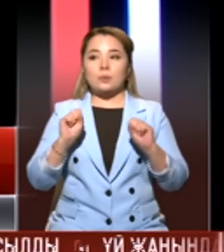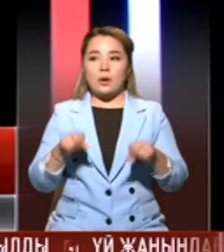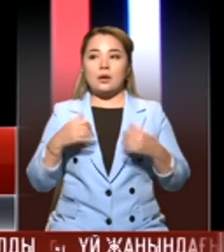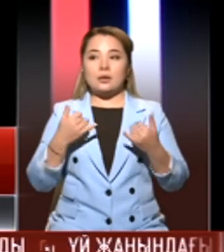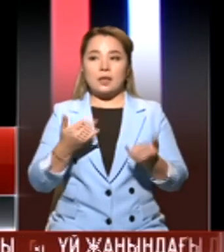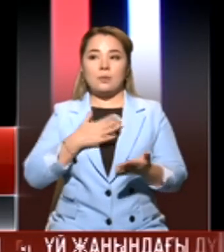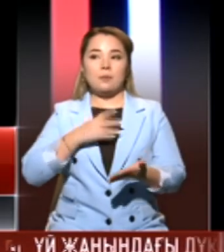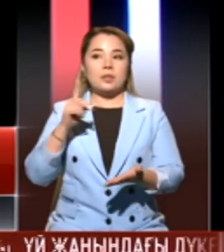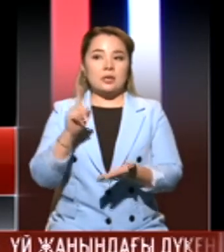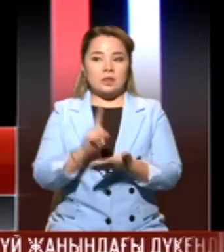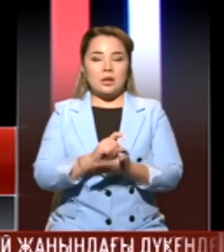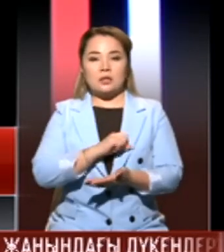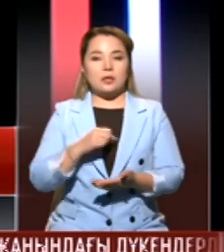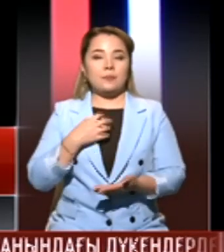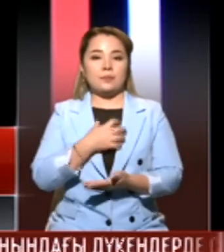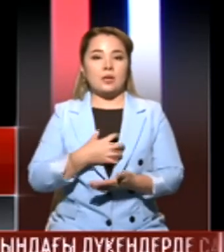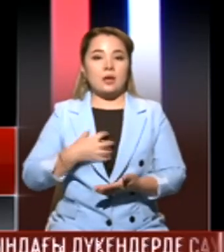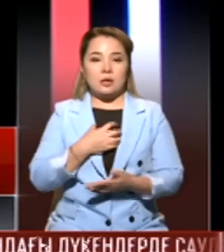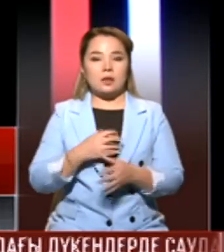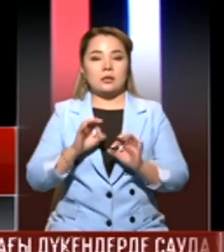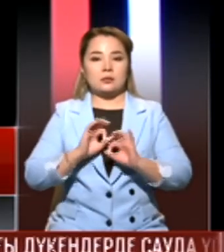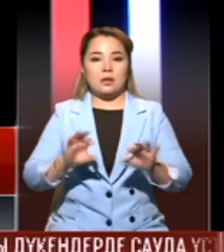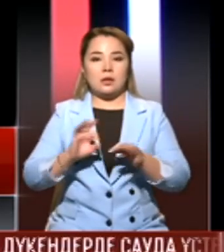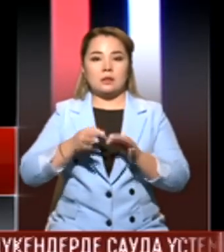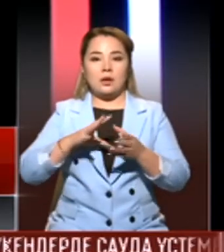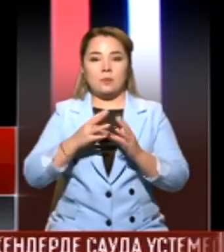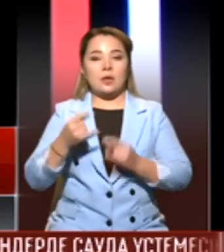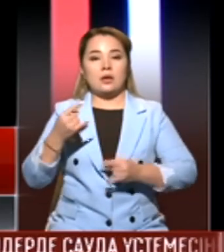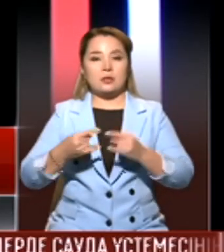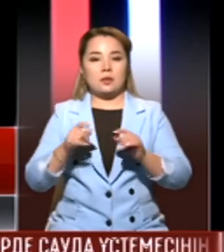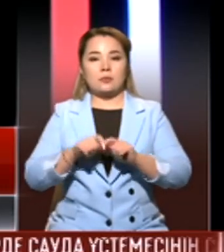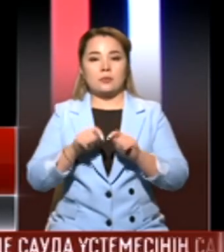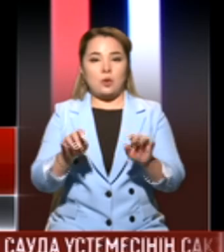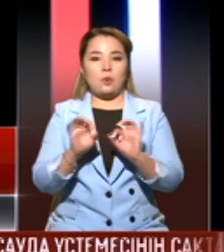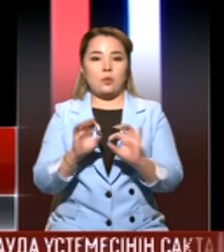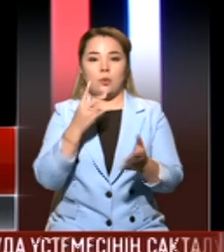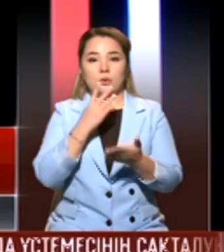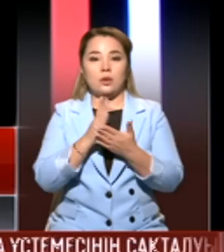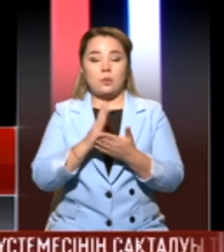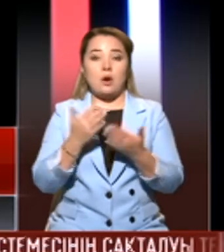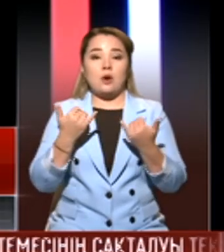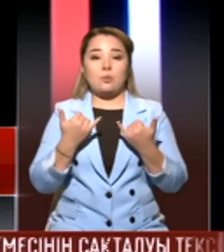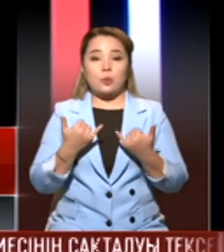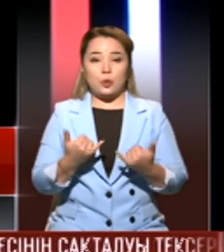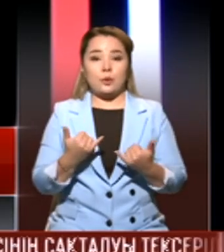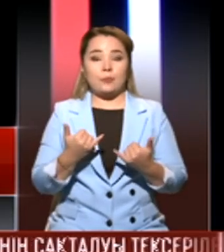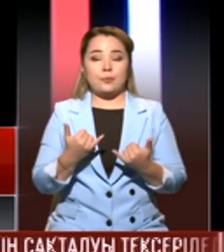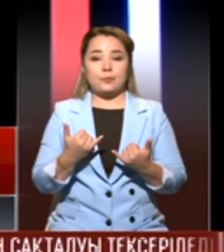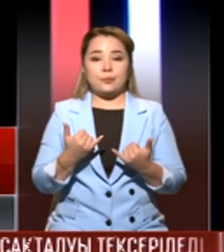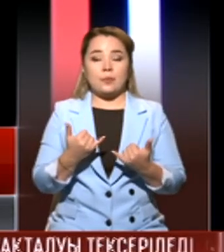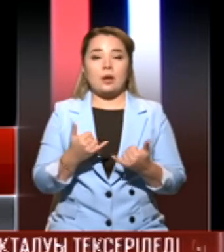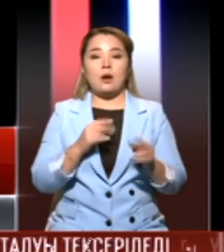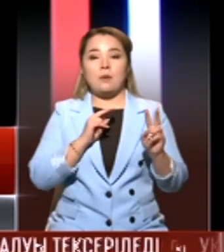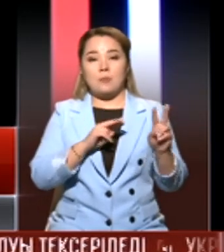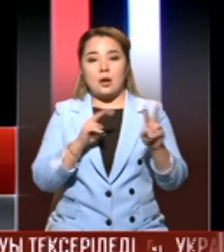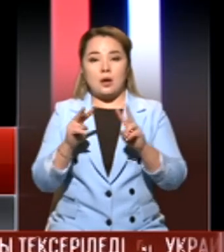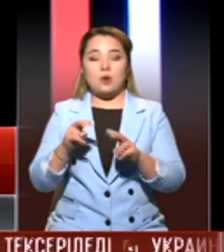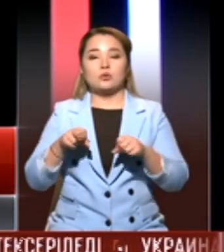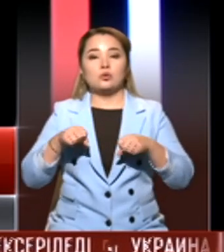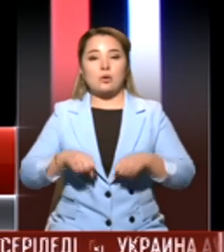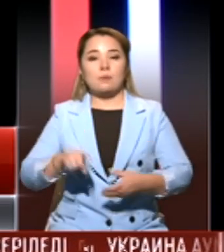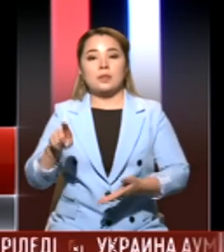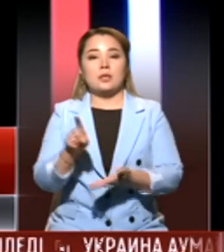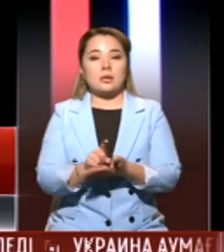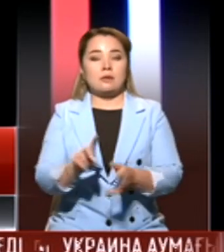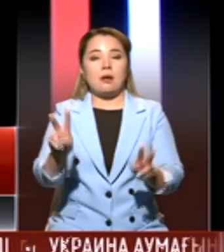жіберіңіздер. Біз міндетті түрде ең өзекті деген маңызды дегендерін эфир барысында көрсетеміз. Бүгінгі байқаушылар құқығы мен міндетті